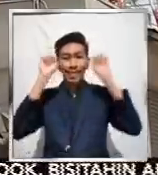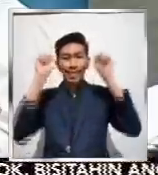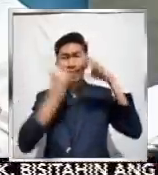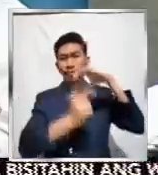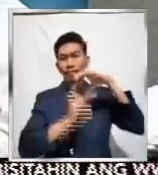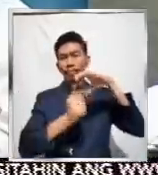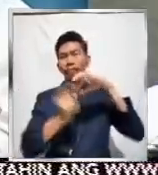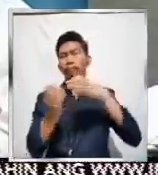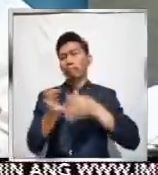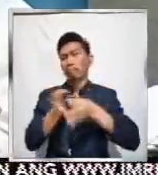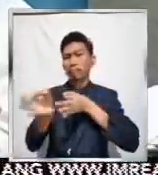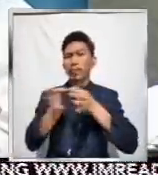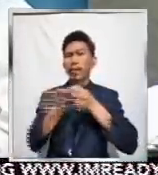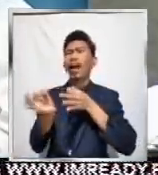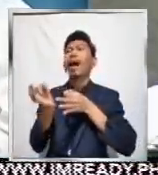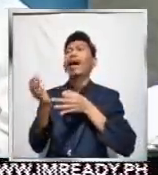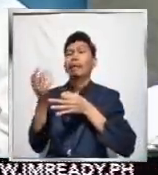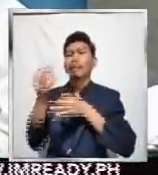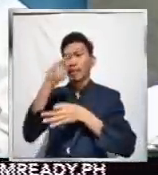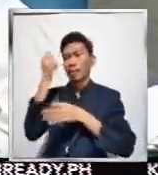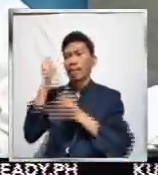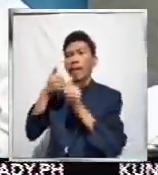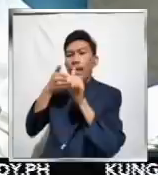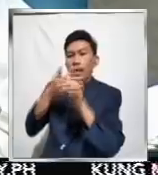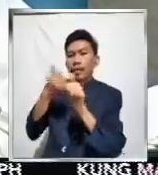sila. Yung hindi po pag-ere ng ads,